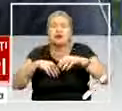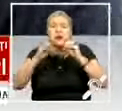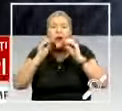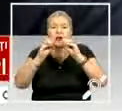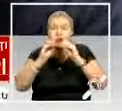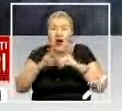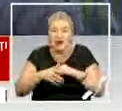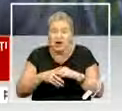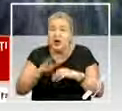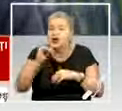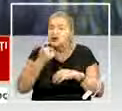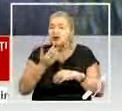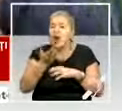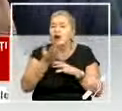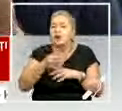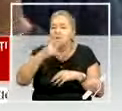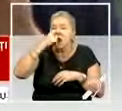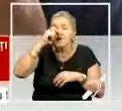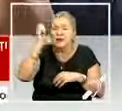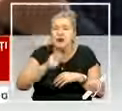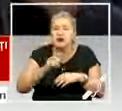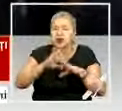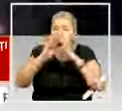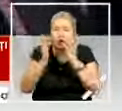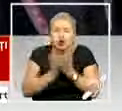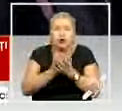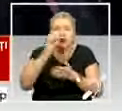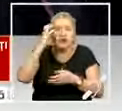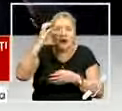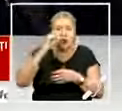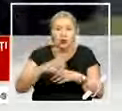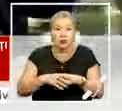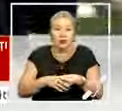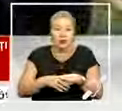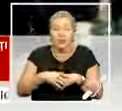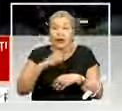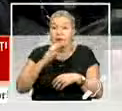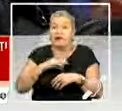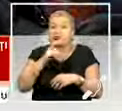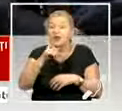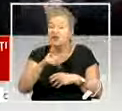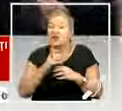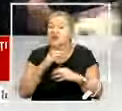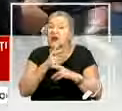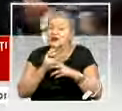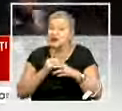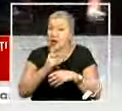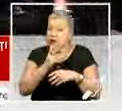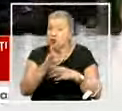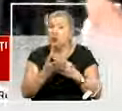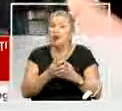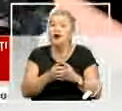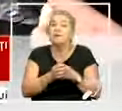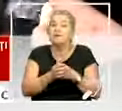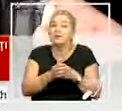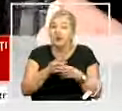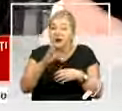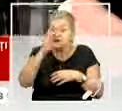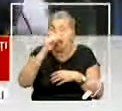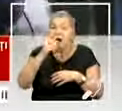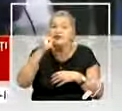voci chiar care au cerut demisia întregului cabinet. Președintele Serbiei, Aleksandar Vučić, a ieșit